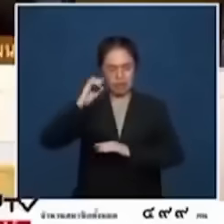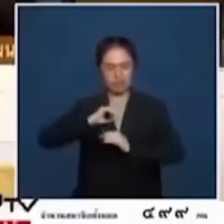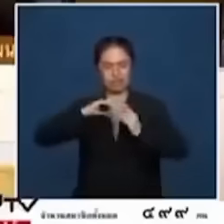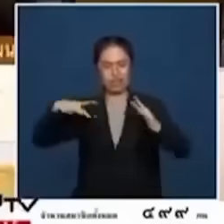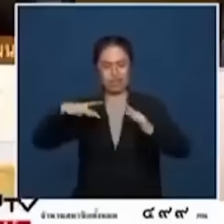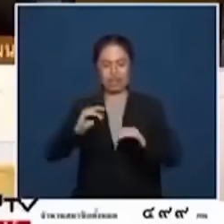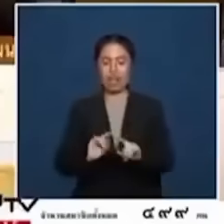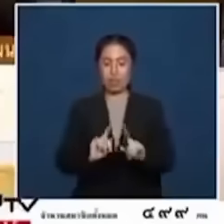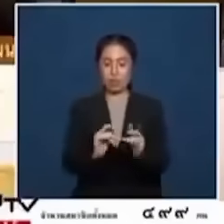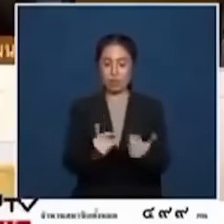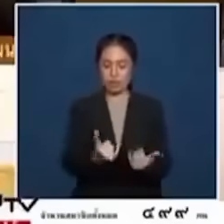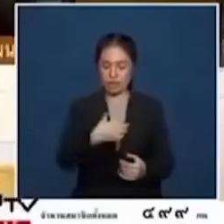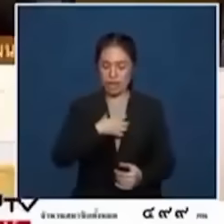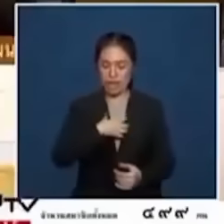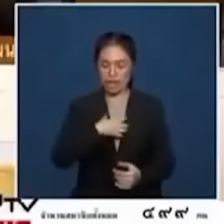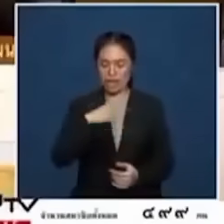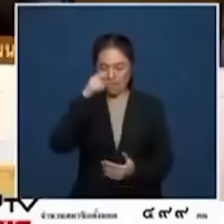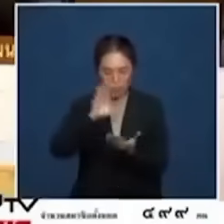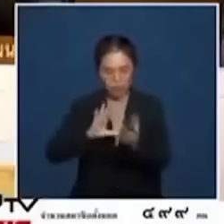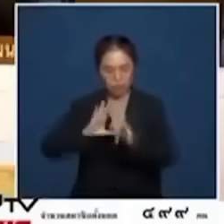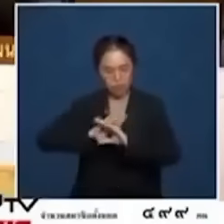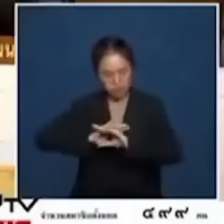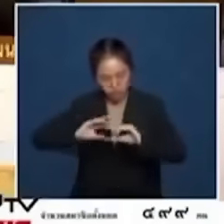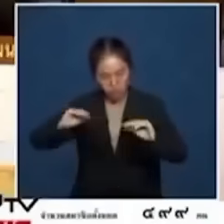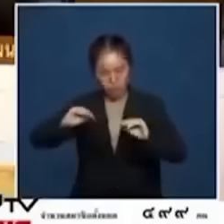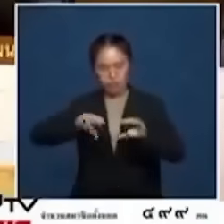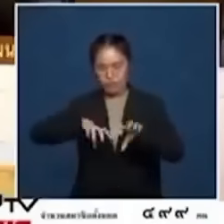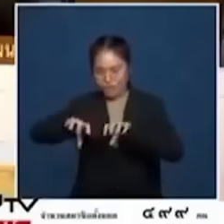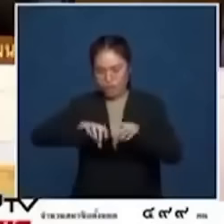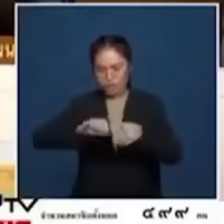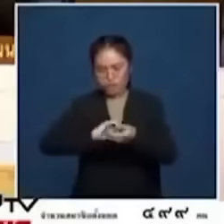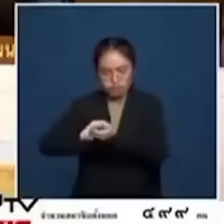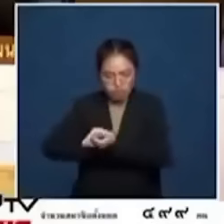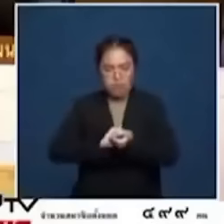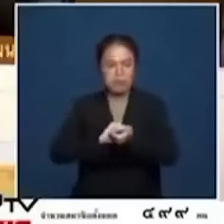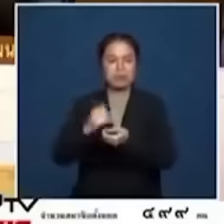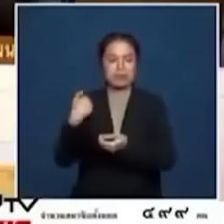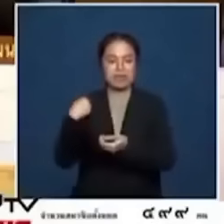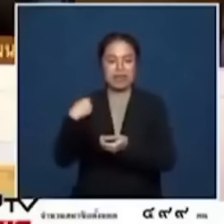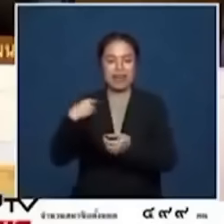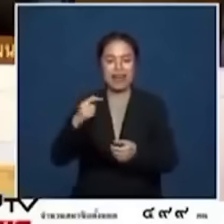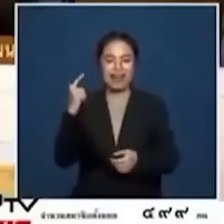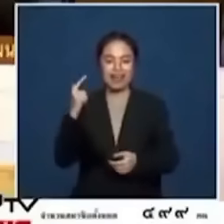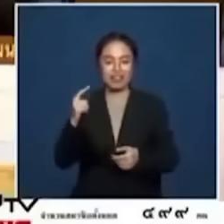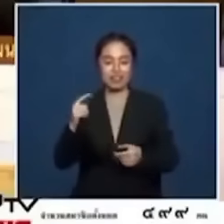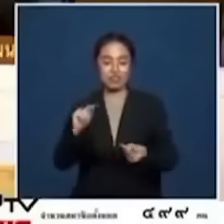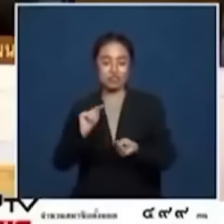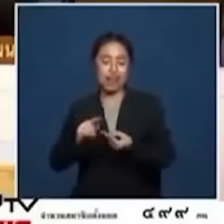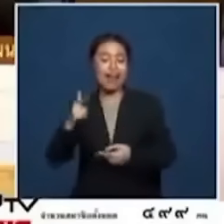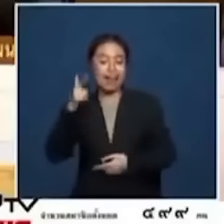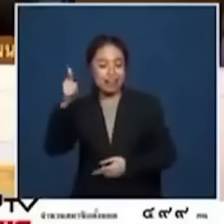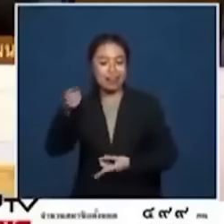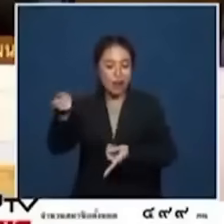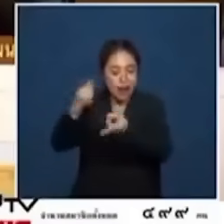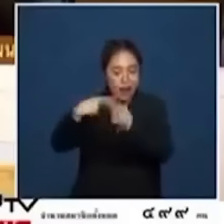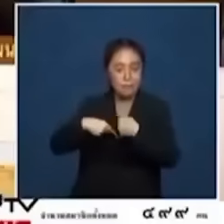แล้วก็ถ้าย้อนกลับไปที่ท่านรัฐมนตรีพันตำรวจเอกทวีชี้แจงพรบ.ราชทัณฑ์60อันนี้เป็นการแ